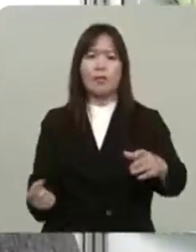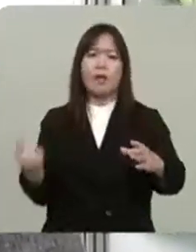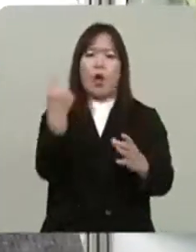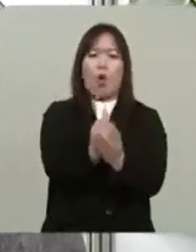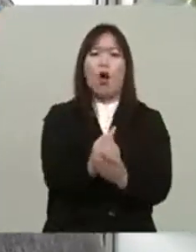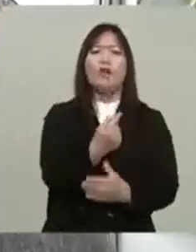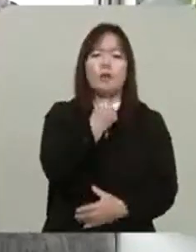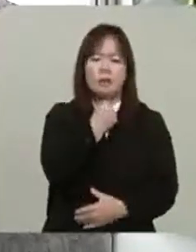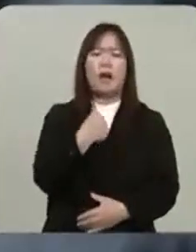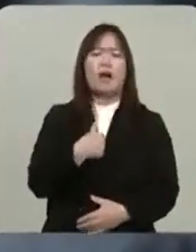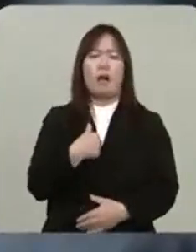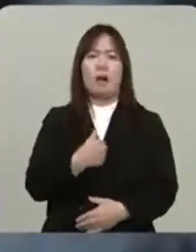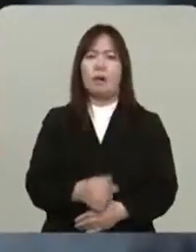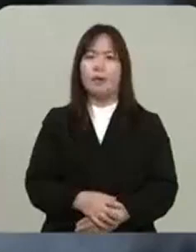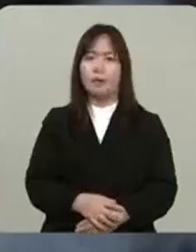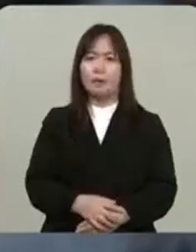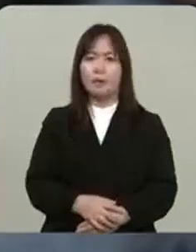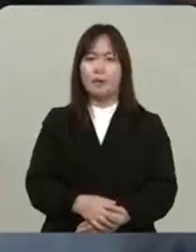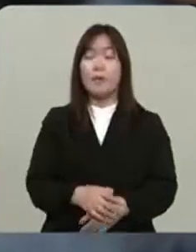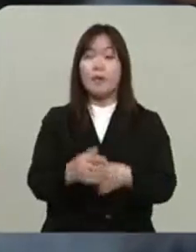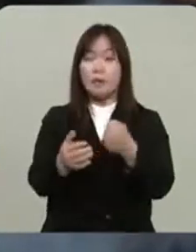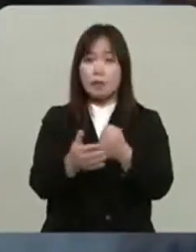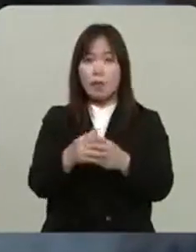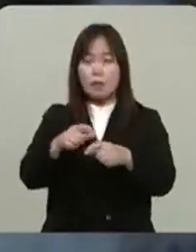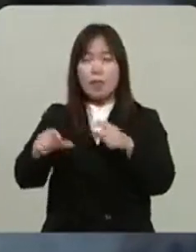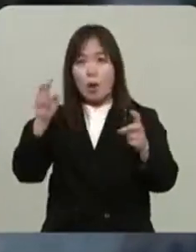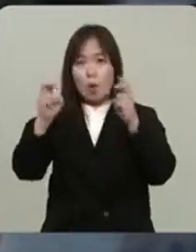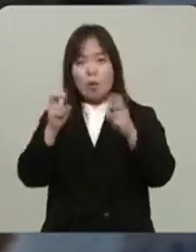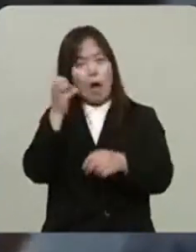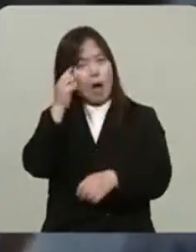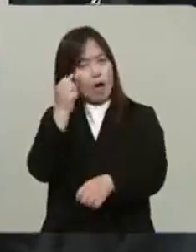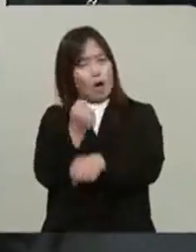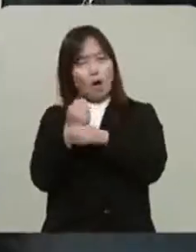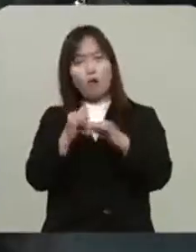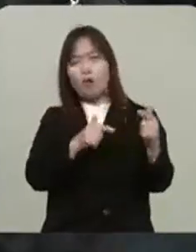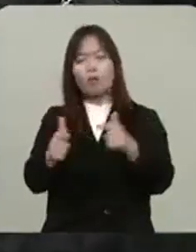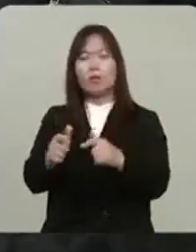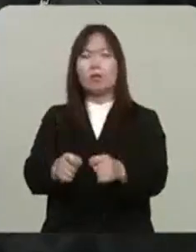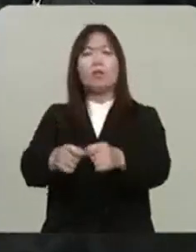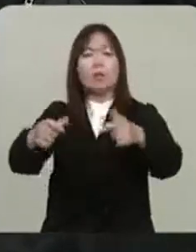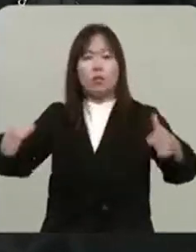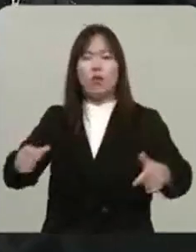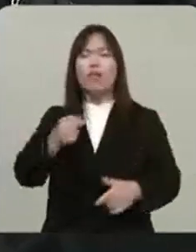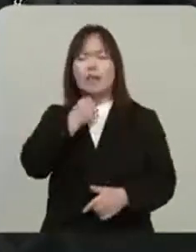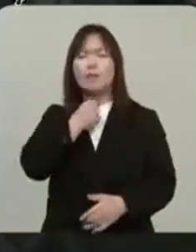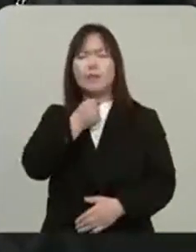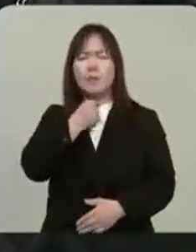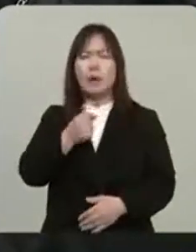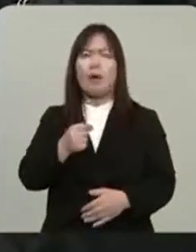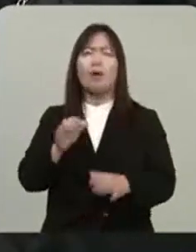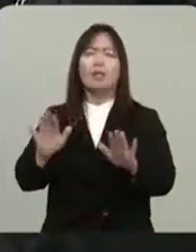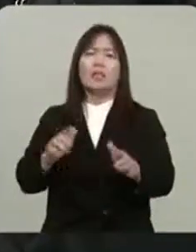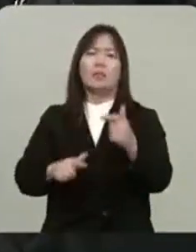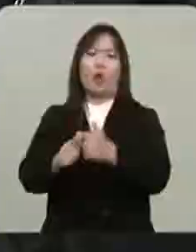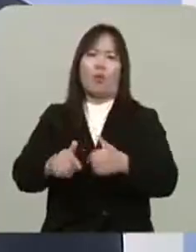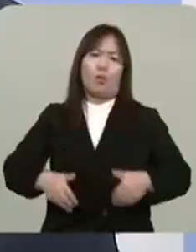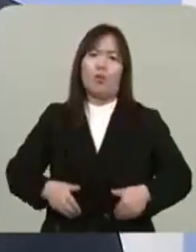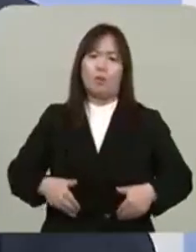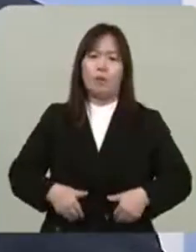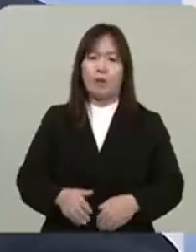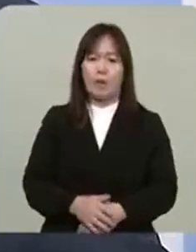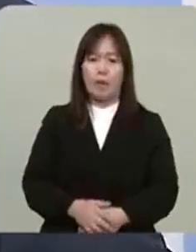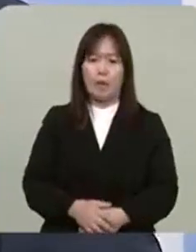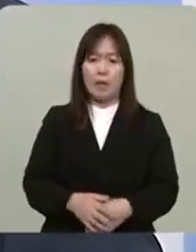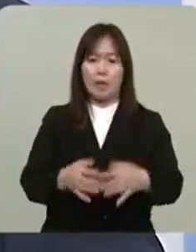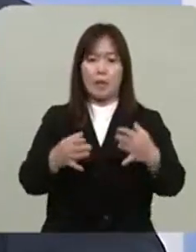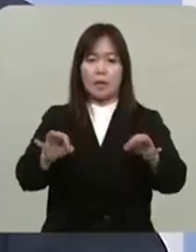연구단지 들어오고 싶은. 이 때문에 민간 육종 연구단지 규모 확대 등이 시급한 과제로 떠오르고 있습니다.